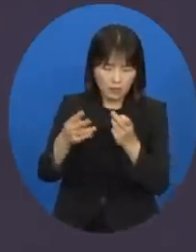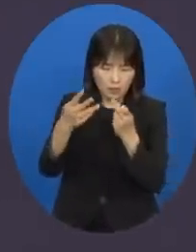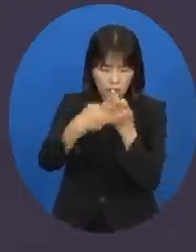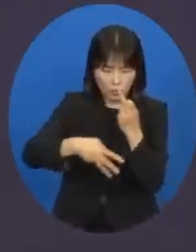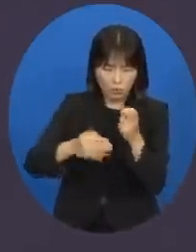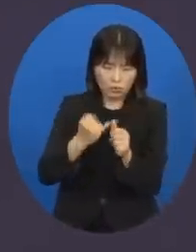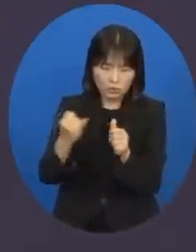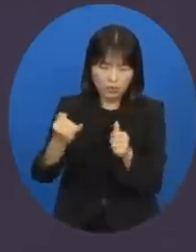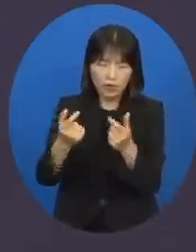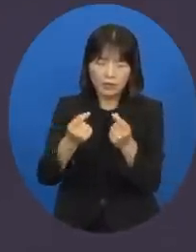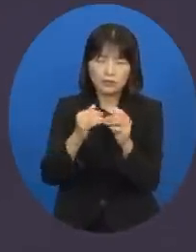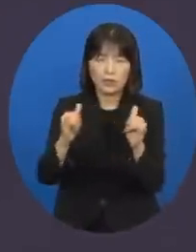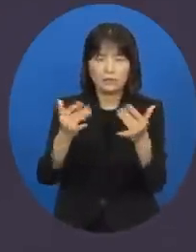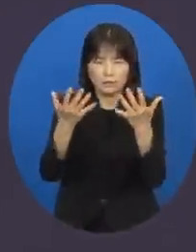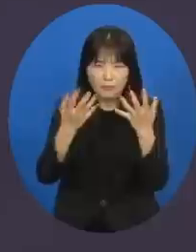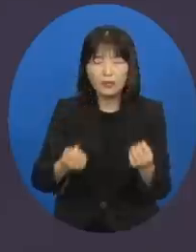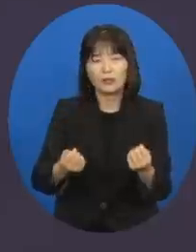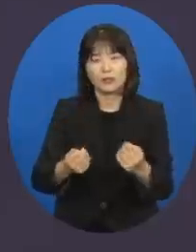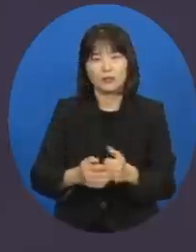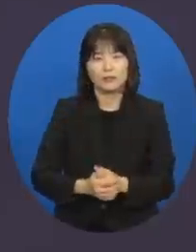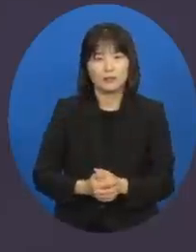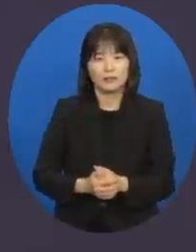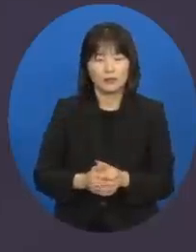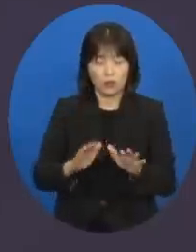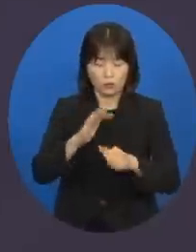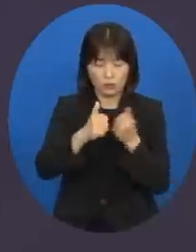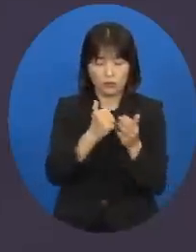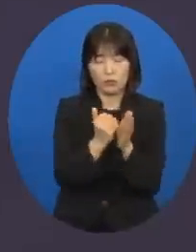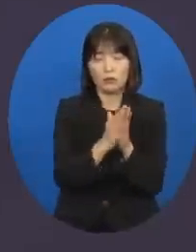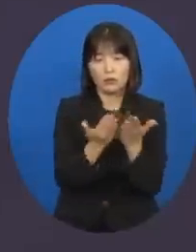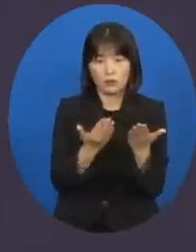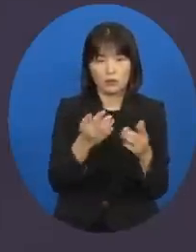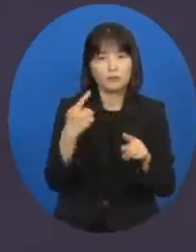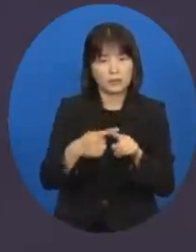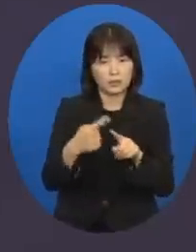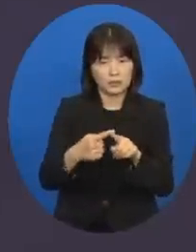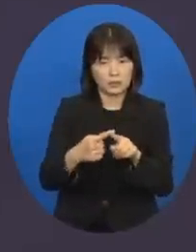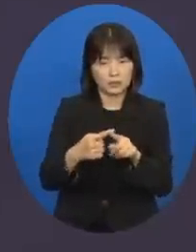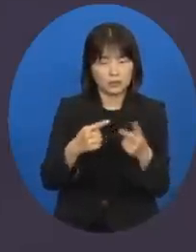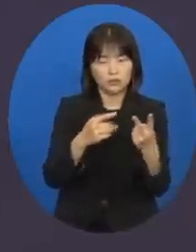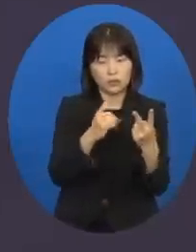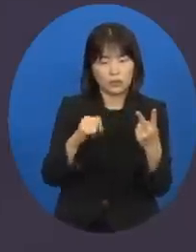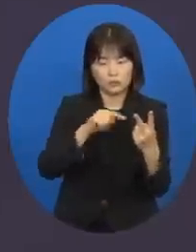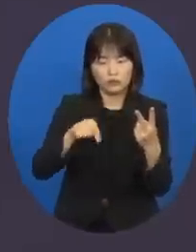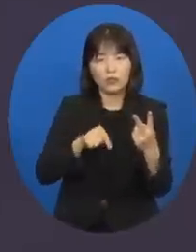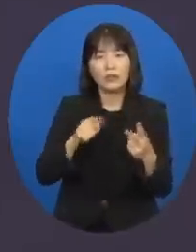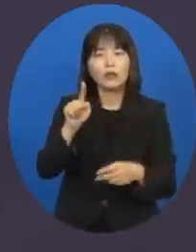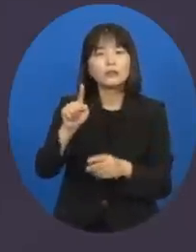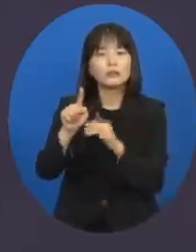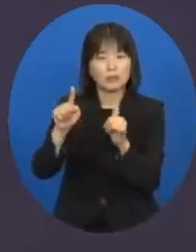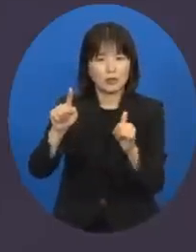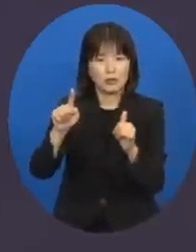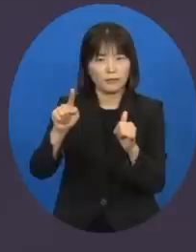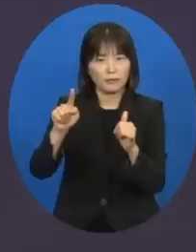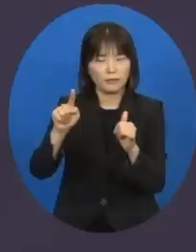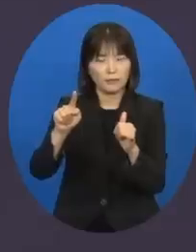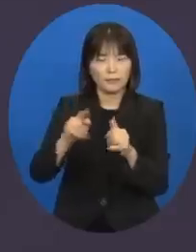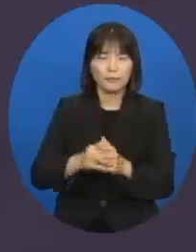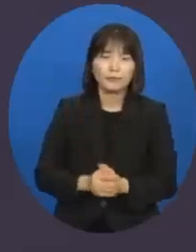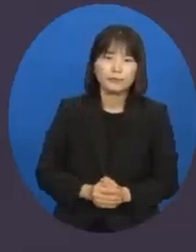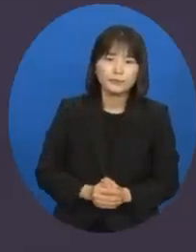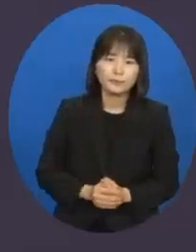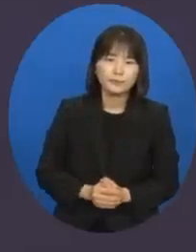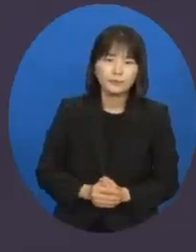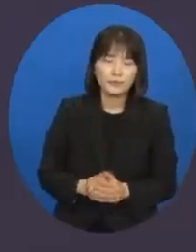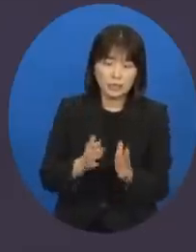많을 거다. 오늘 본문에도 마찬가지죠. 그 둘 중에 한 명, 그 한 명은 하나의 예죠. 그렇게